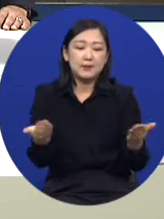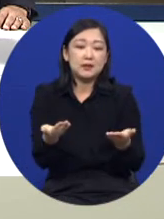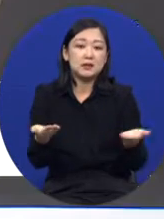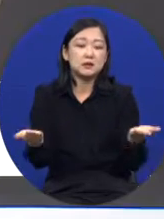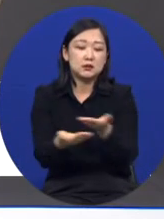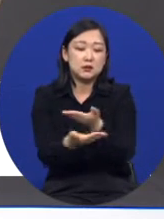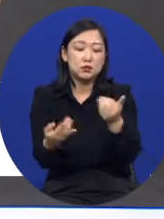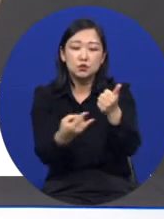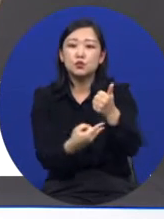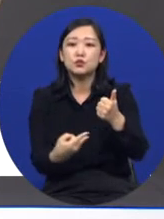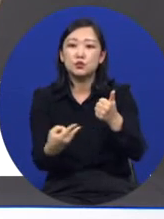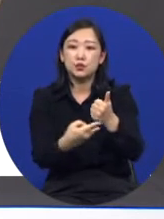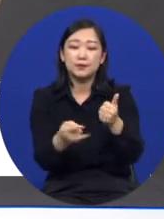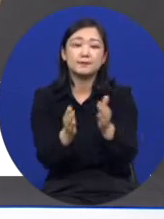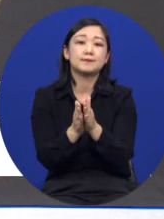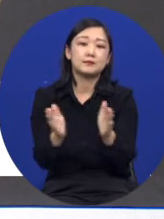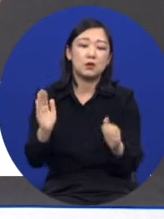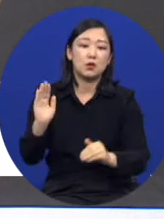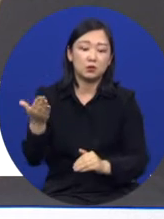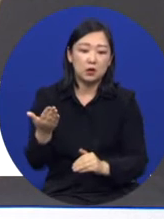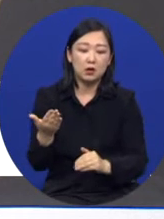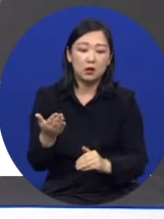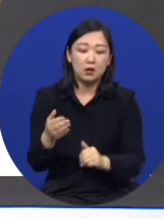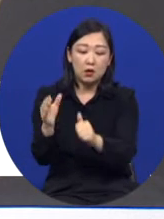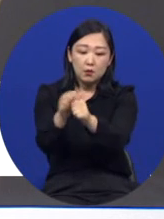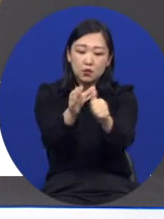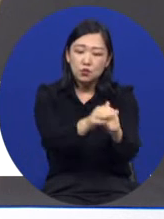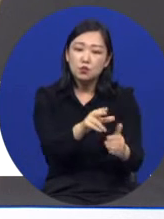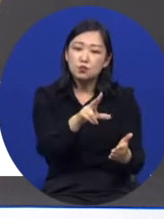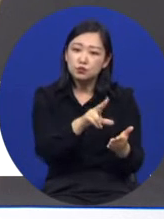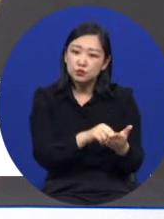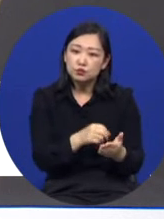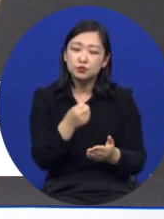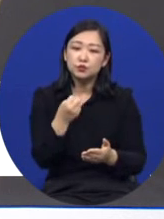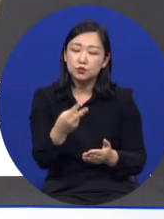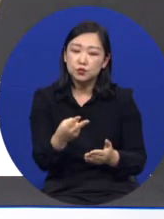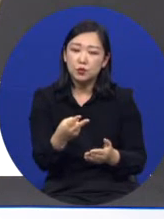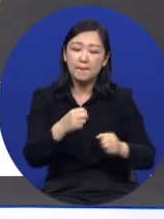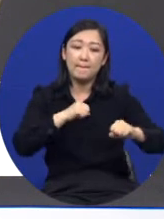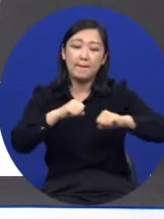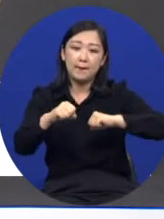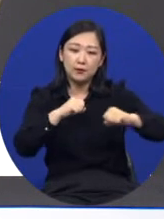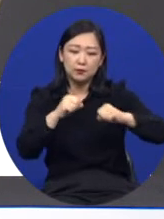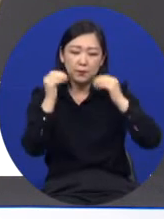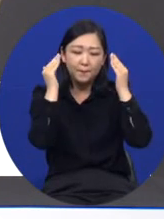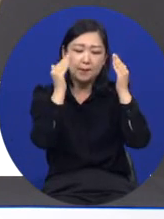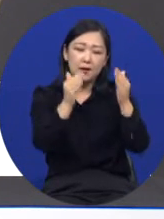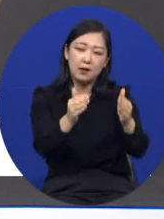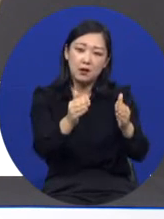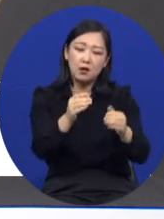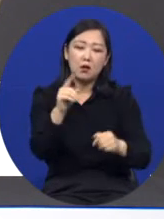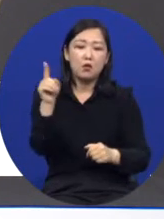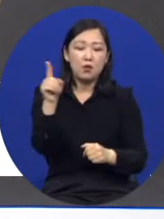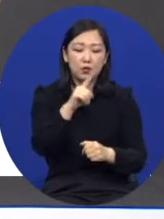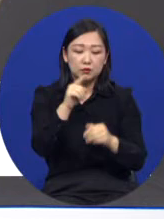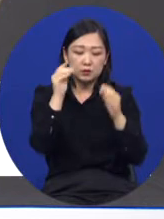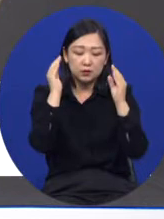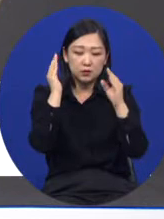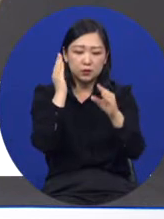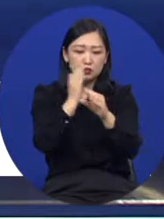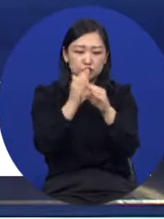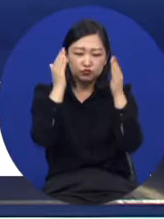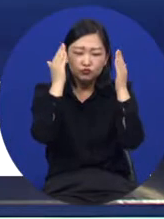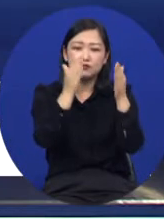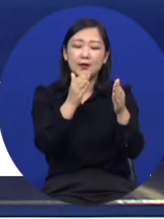네. 위원들의 어떤 인선 문제라든가 구성, 어떤 활동 방향, 어떤 부분에 좀 중점을 두실